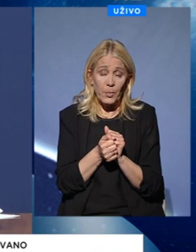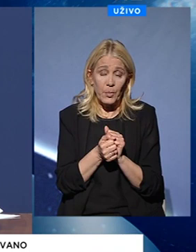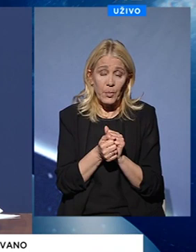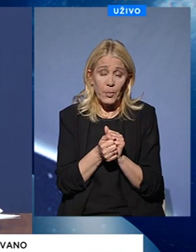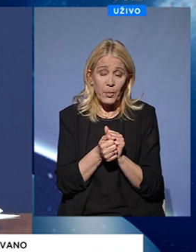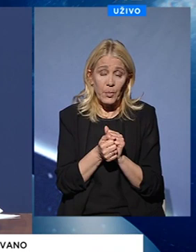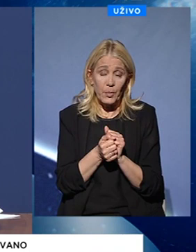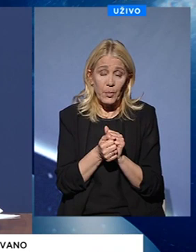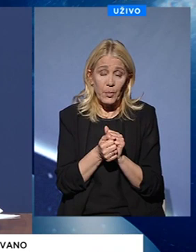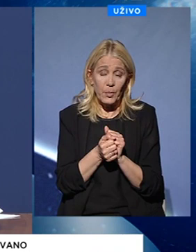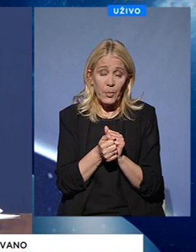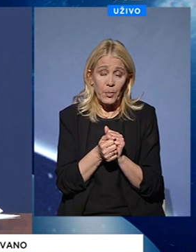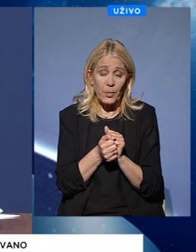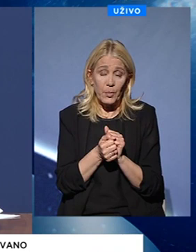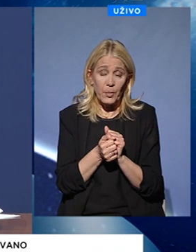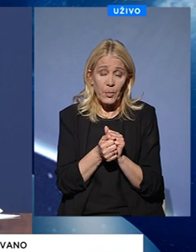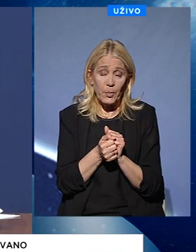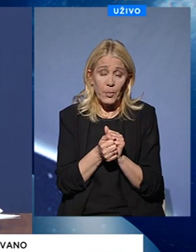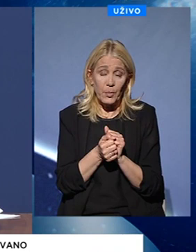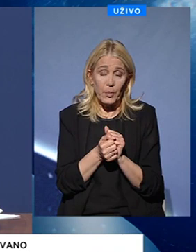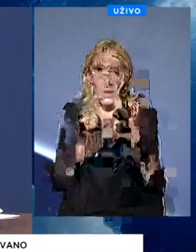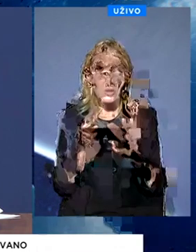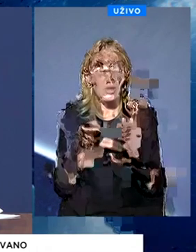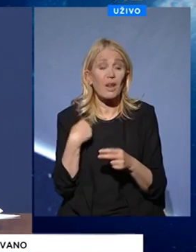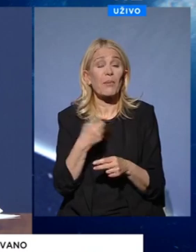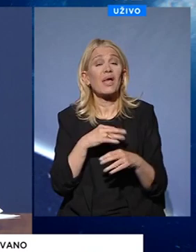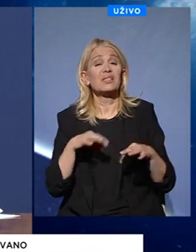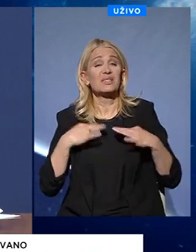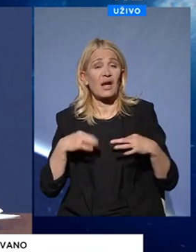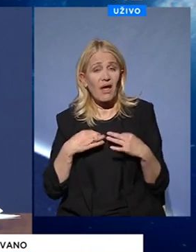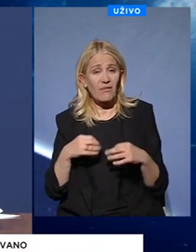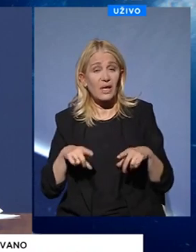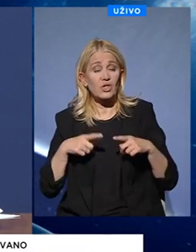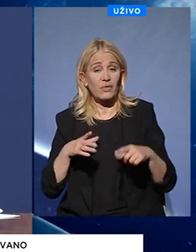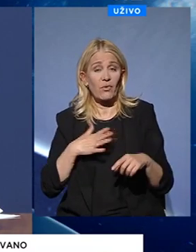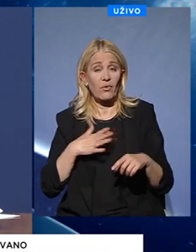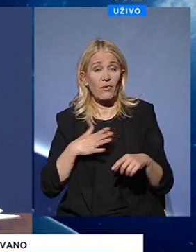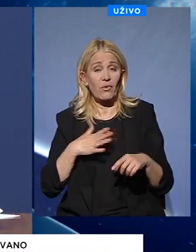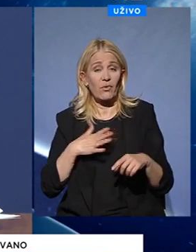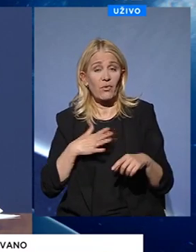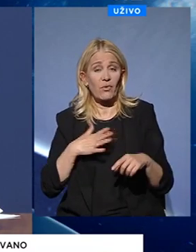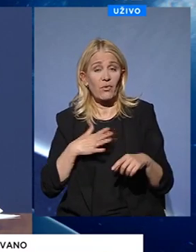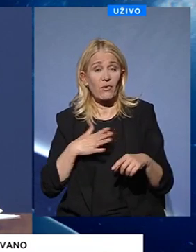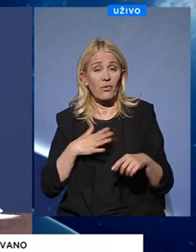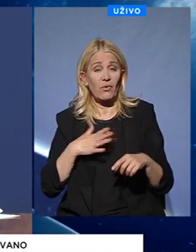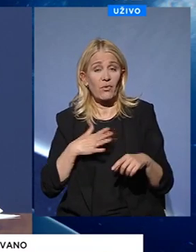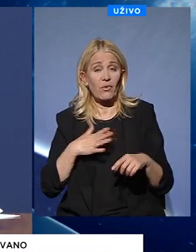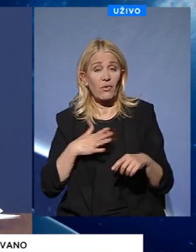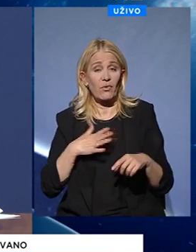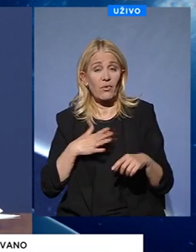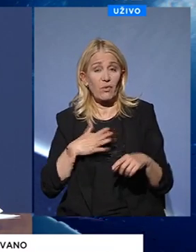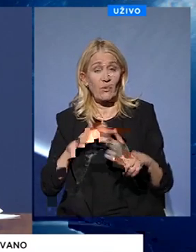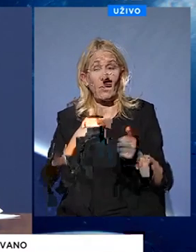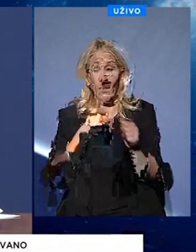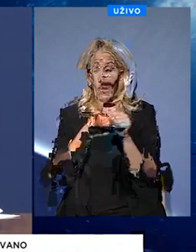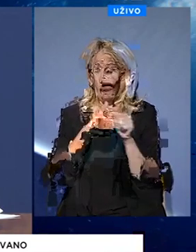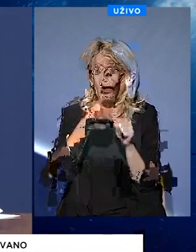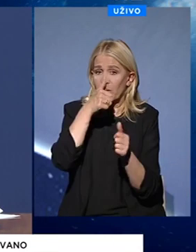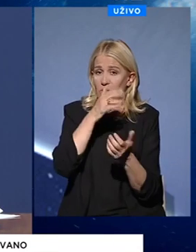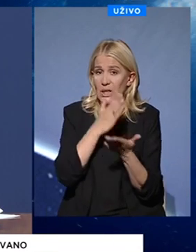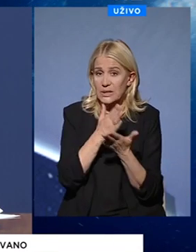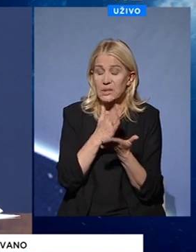tih mera. Najbitnije nam je zdravlje i život naših građana i pratimo šta se